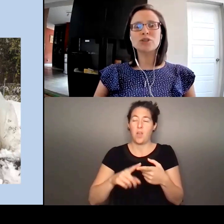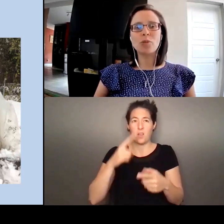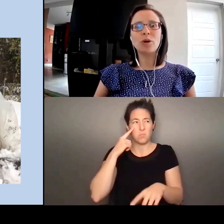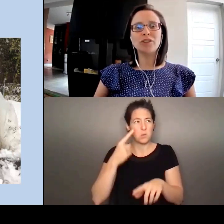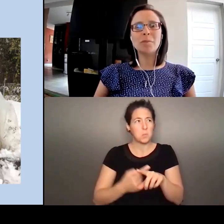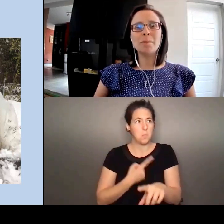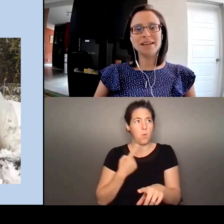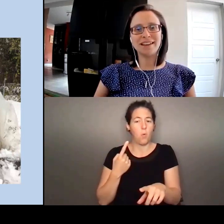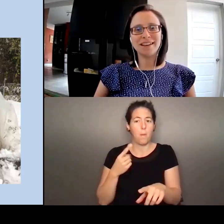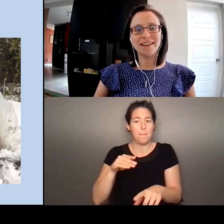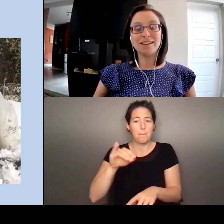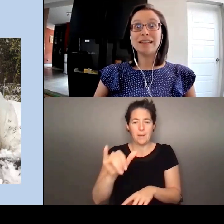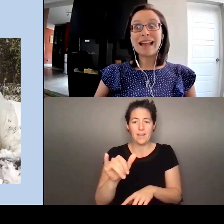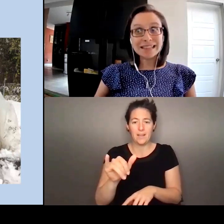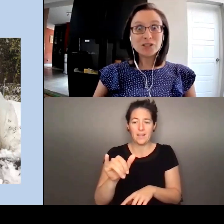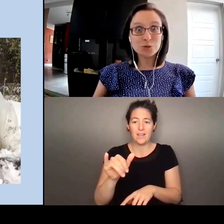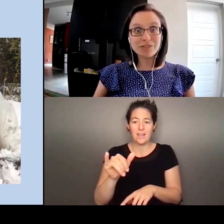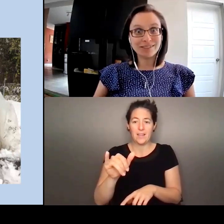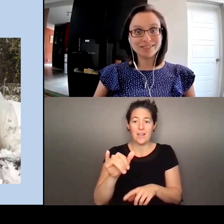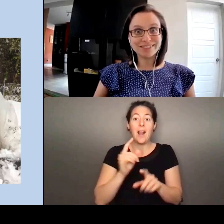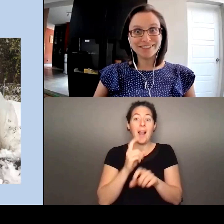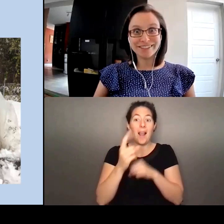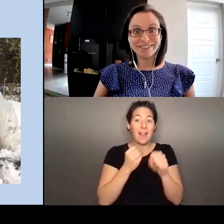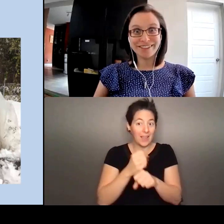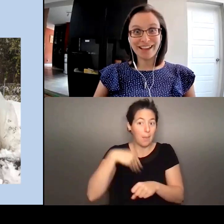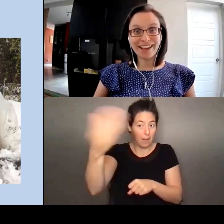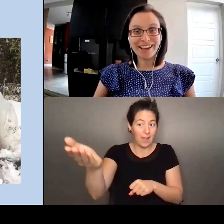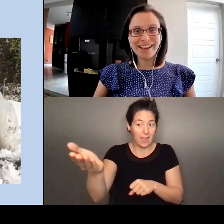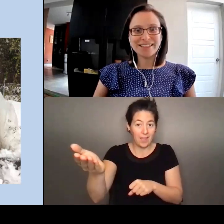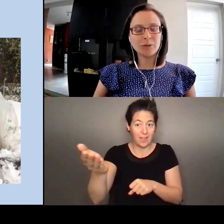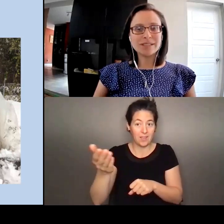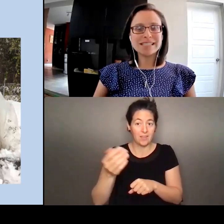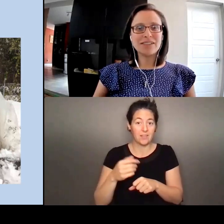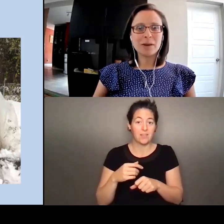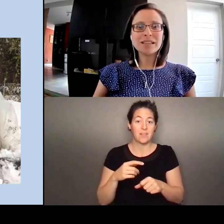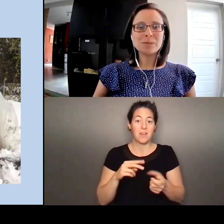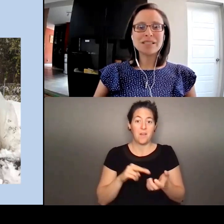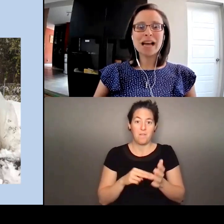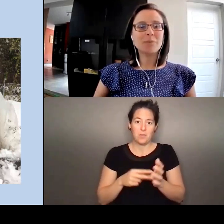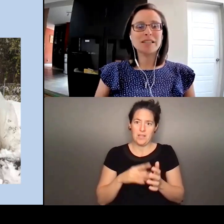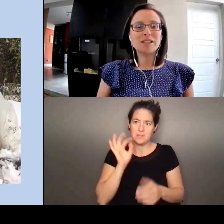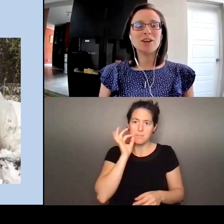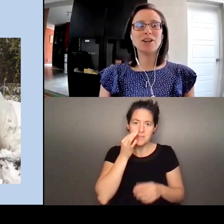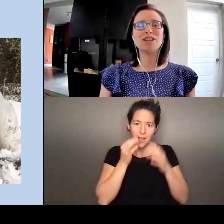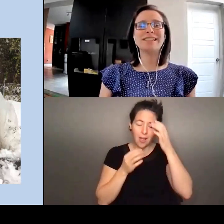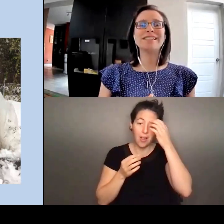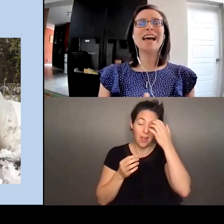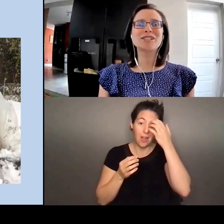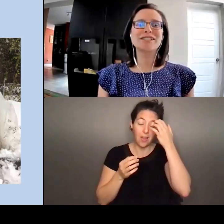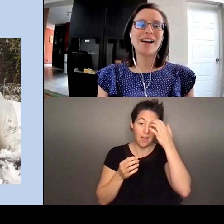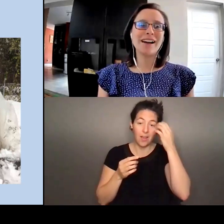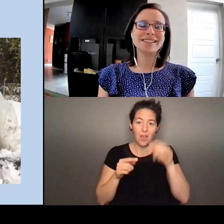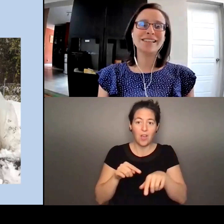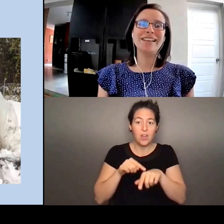c'était jusqu'au mois de mai, l'année suivante. OK? Donc, c'est vraiment spécial parce que le